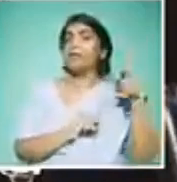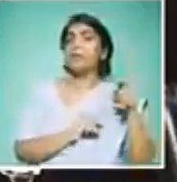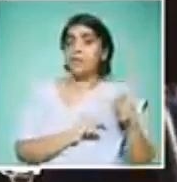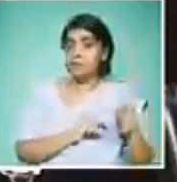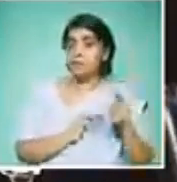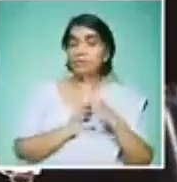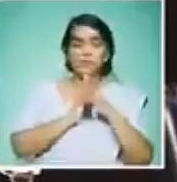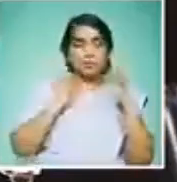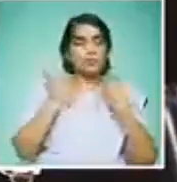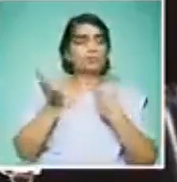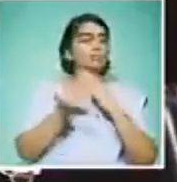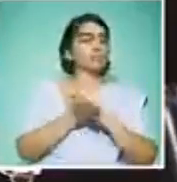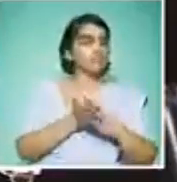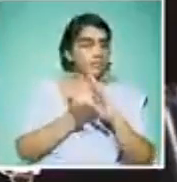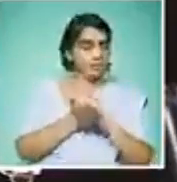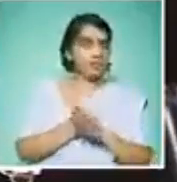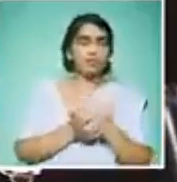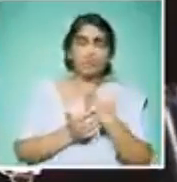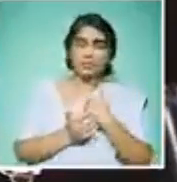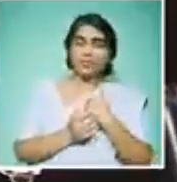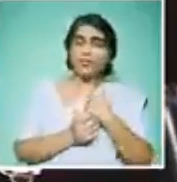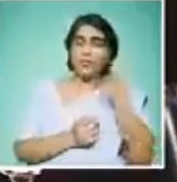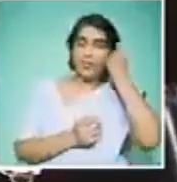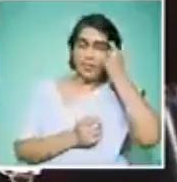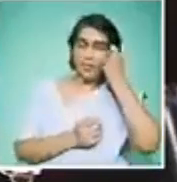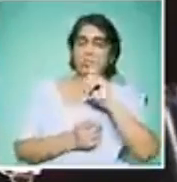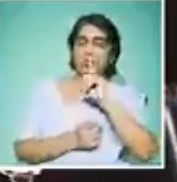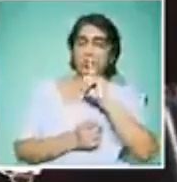පාසල් වලට විශාල සහනයක් ලැබි. මම ඒක නිසා එක යෝජනාවක් ඉදිරි කරන්නට කැමතියි.